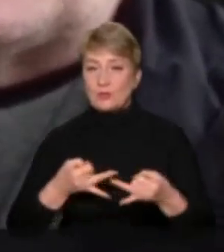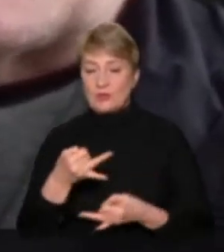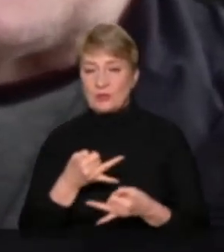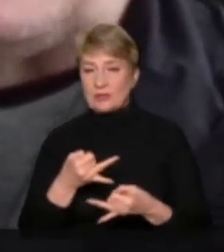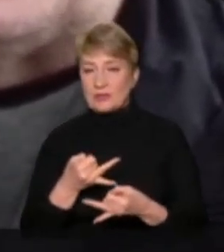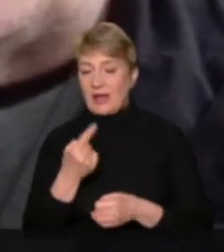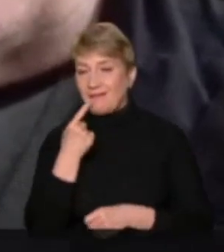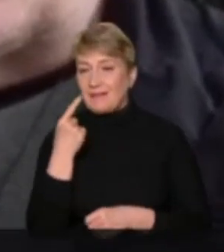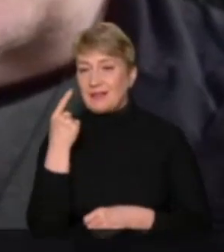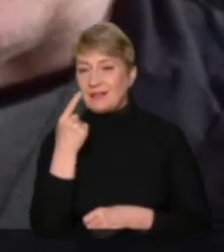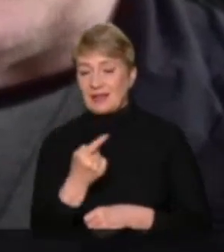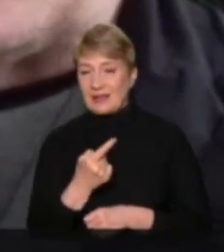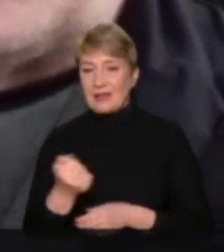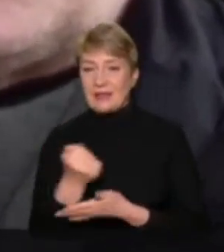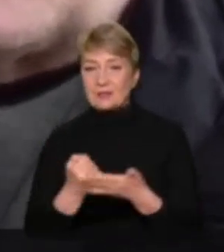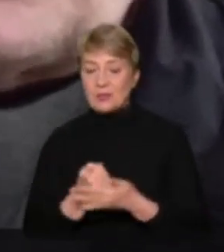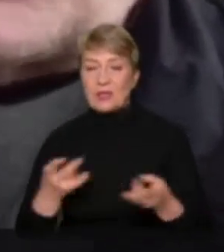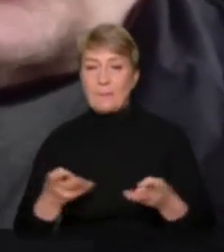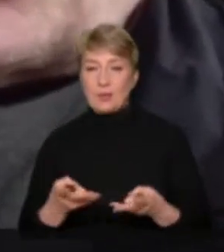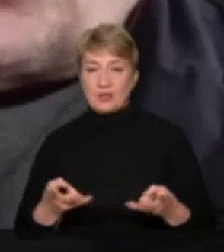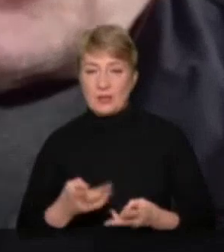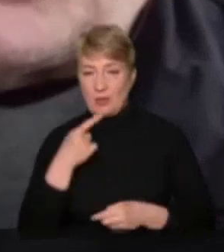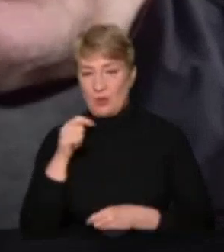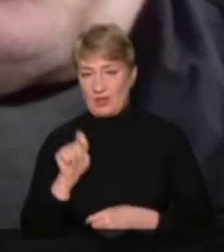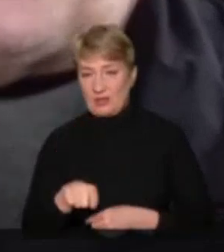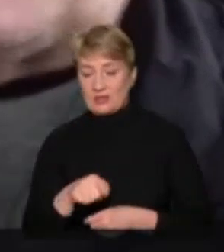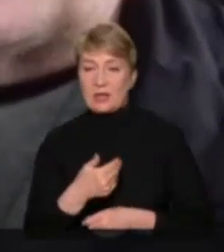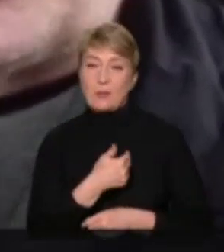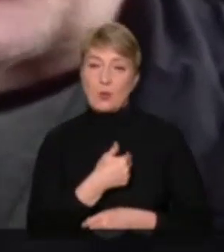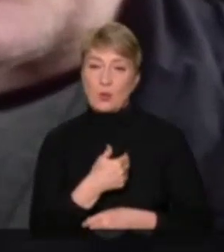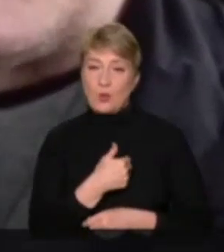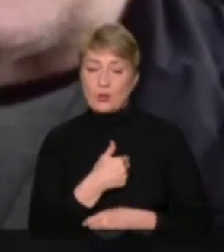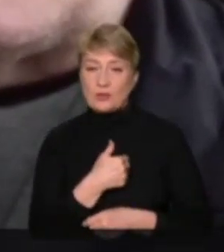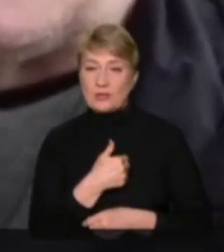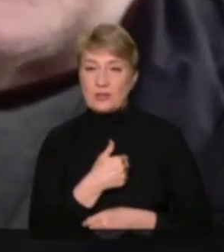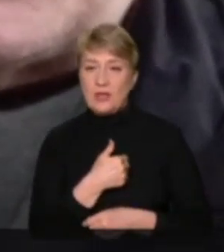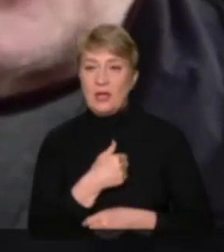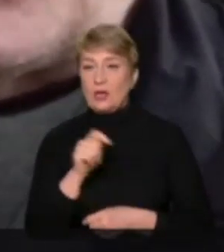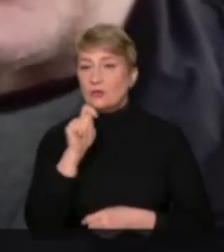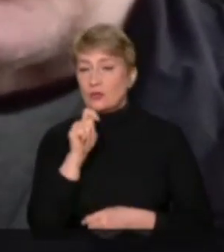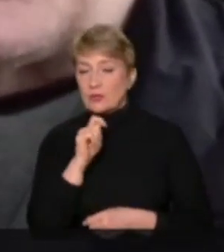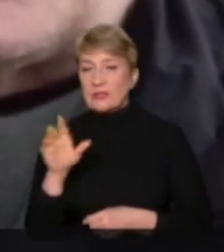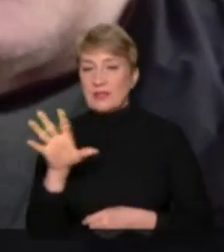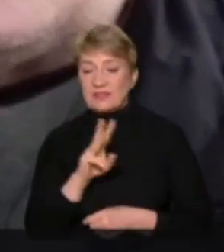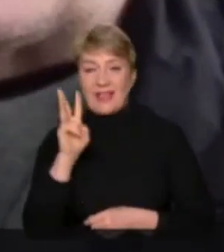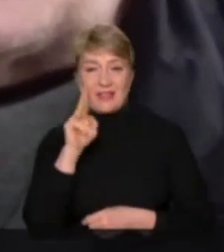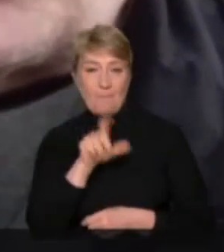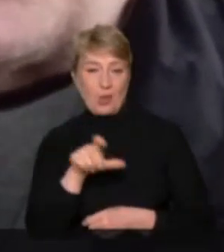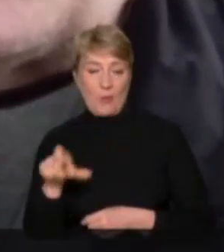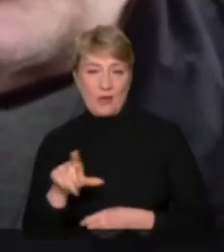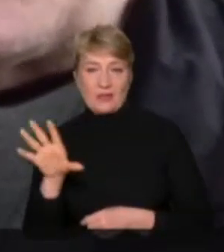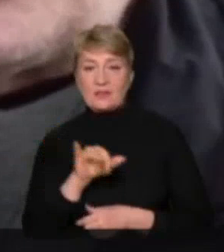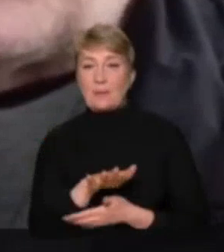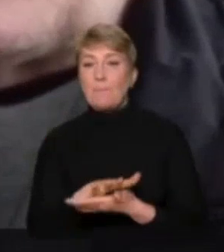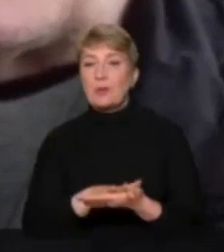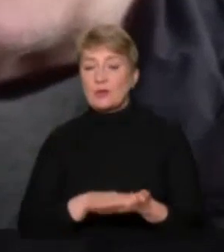не дуже потрібна, літаки не дуже потрібні. Ну давайте, щоб хочеться, щоб от ви, журналісти, щоб всі наші дипломати, щоб вони продовжили